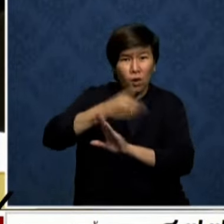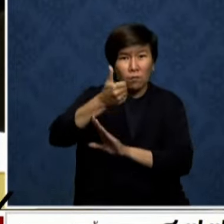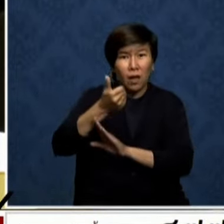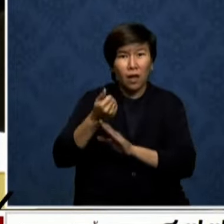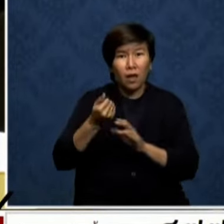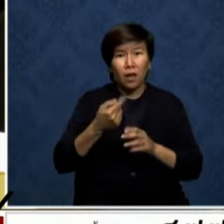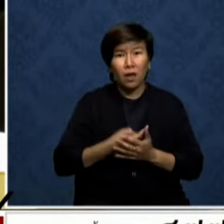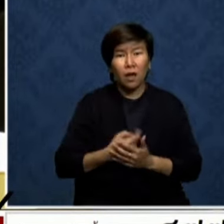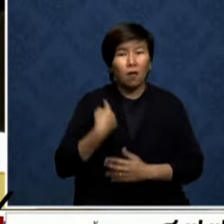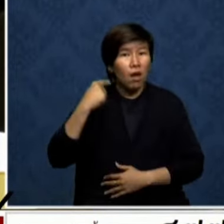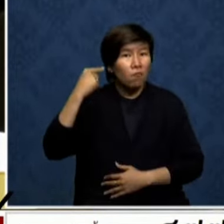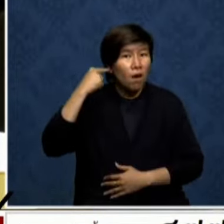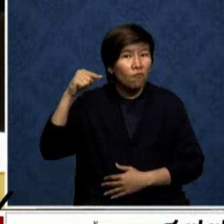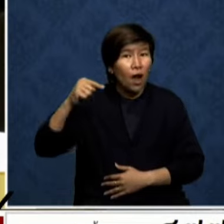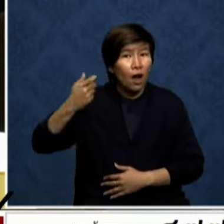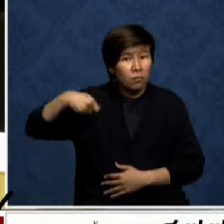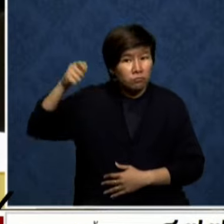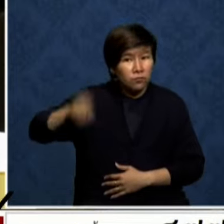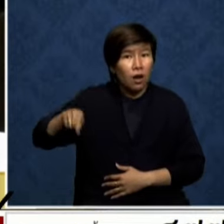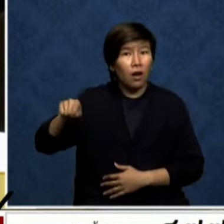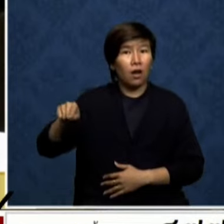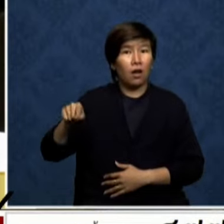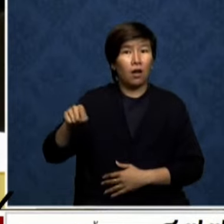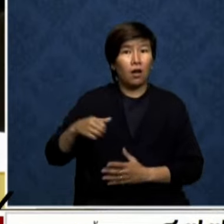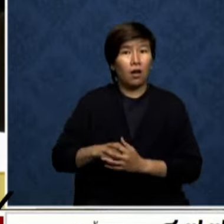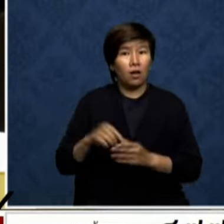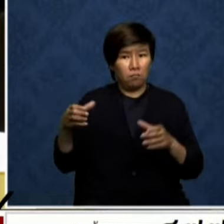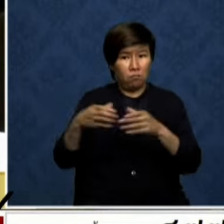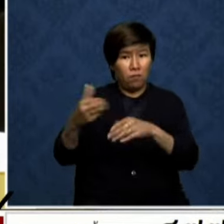ใหู้ดจบเลย่านพูดต่